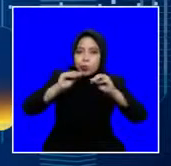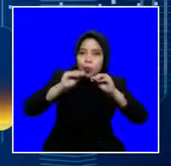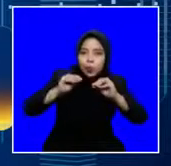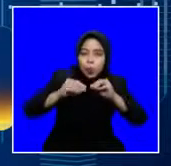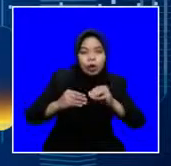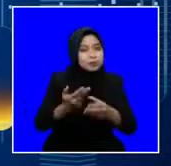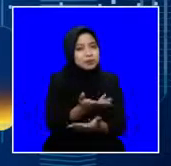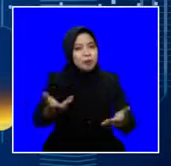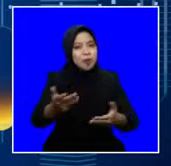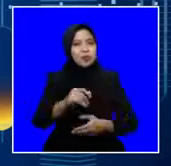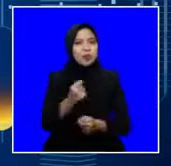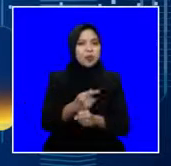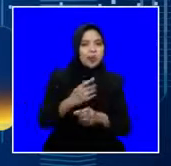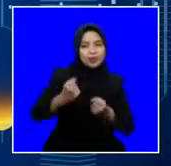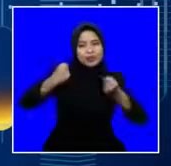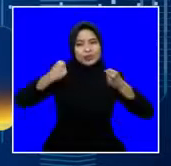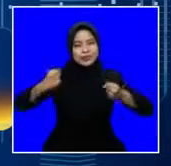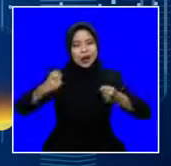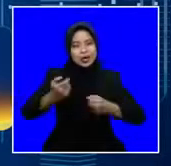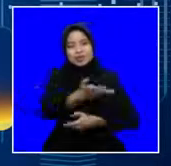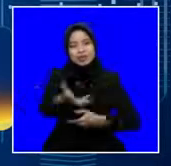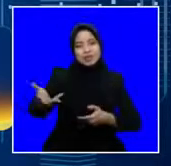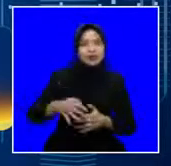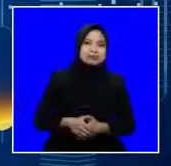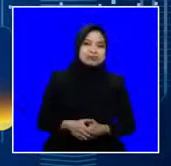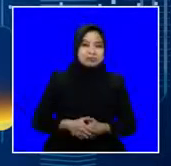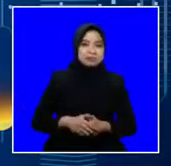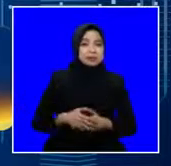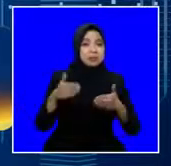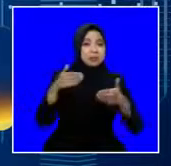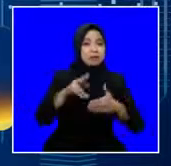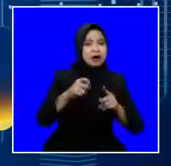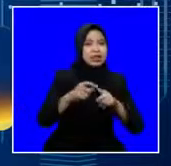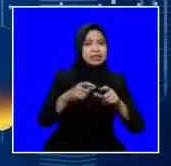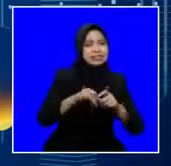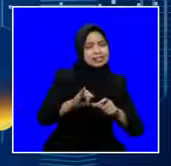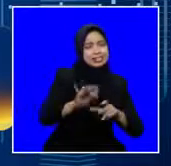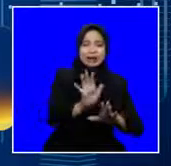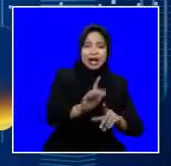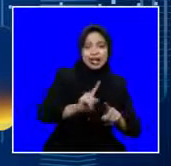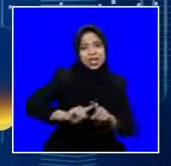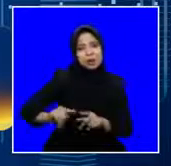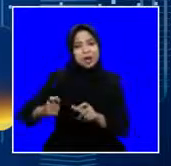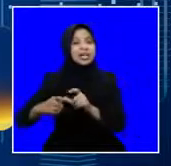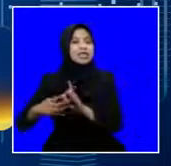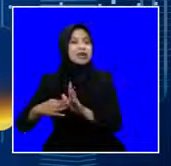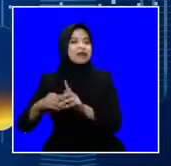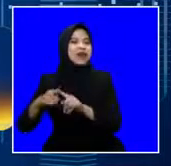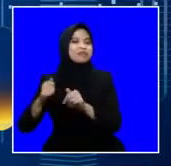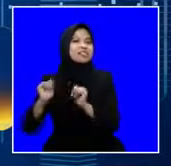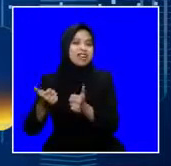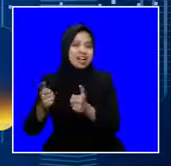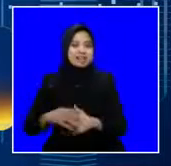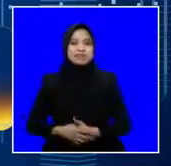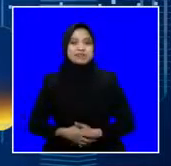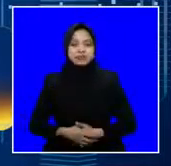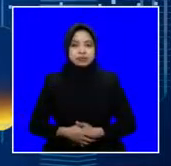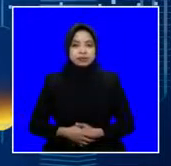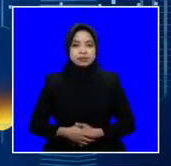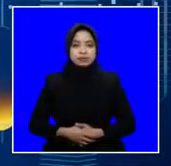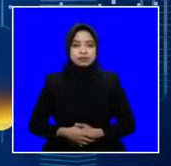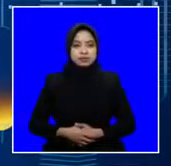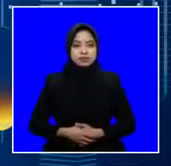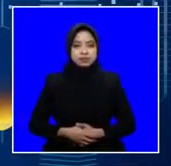semangat bagi guru-guru dan sivitas akademika, tidak hanya perguruan tinggi vokasi tapi juga SMK. Nah, kami akan